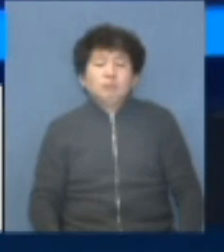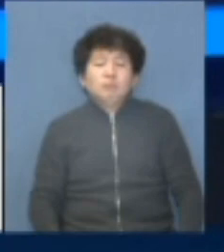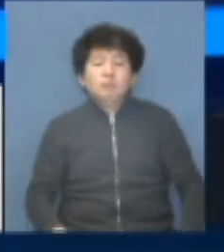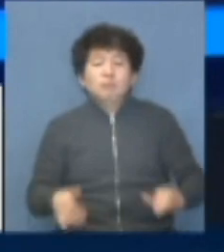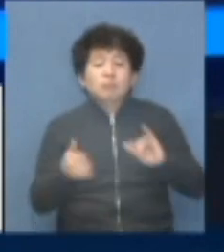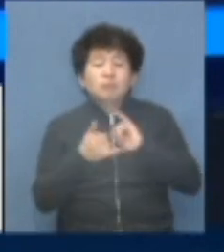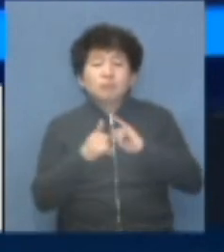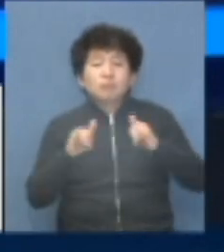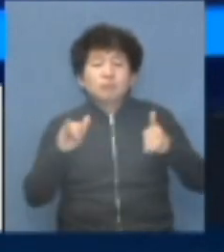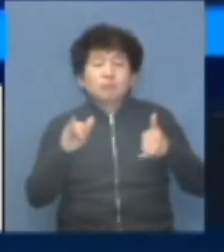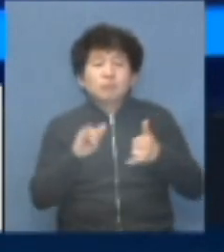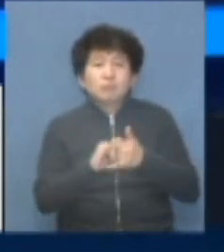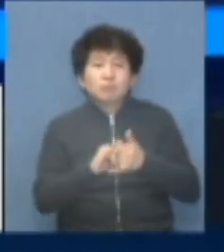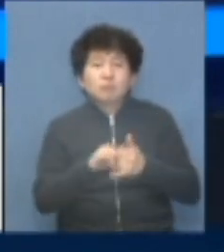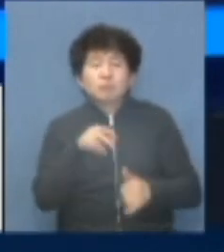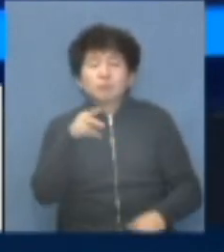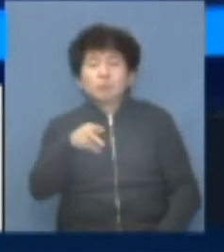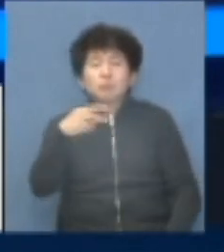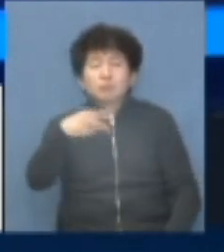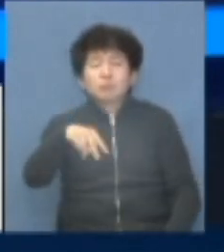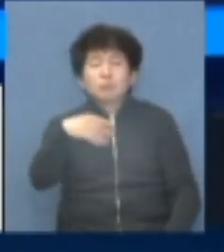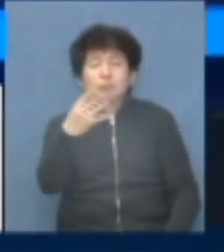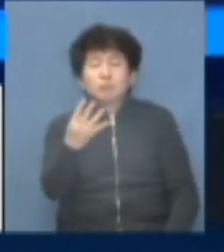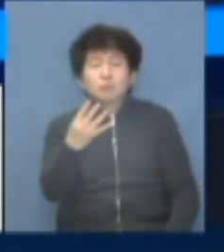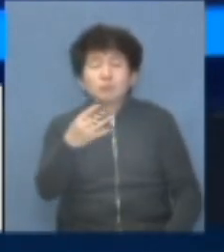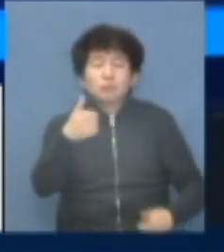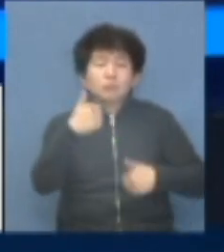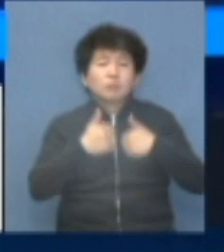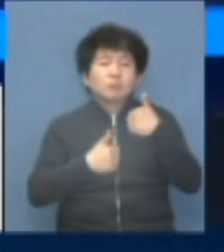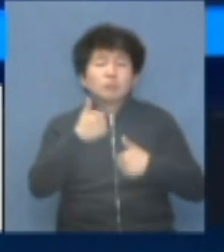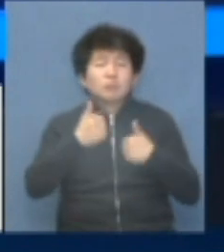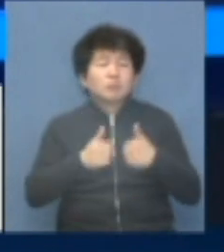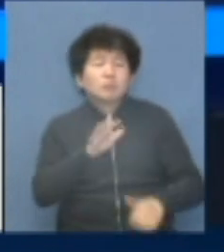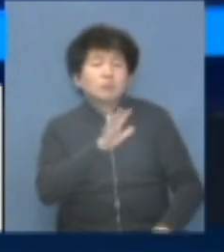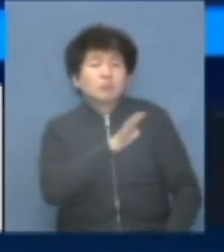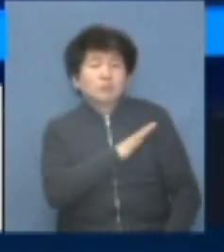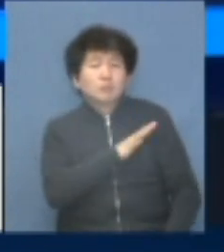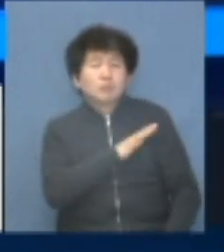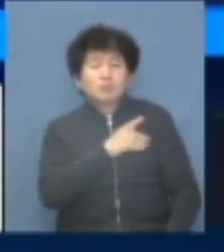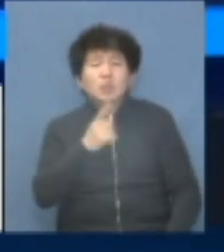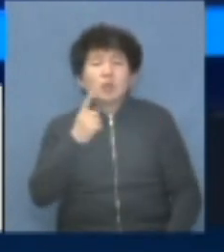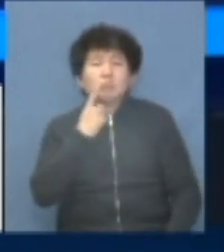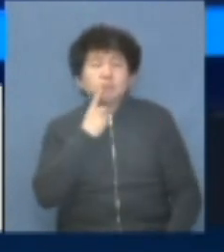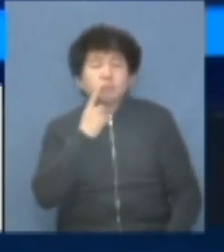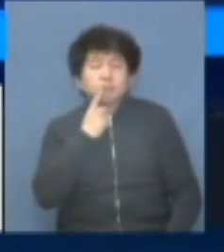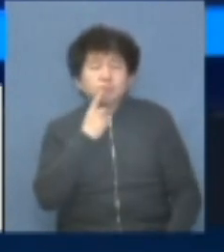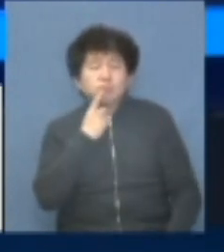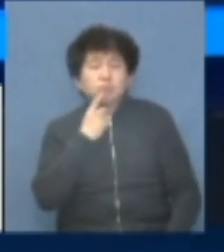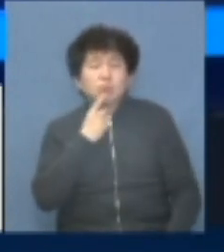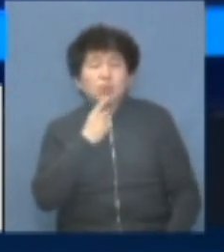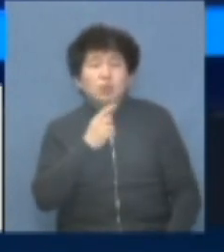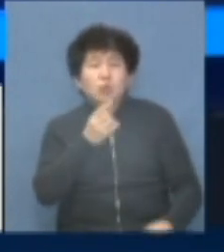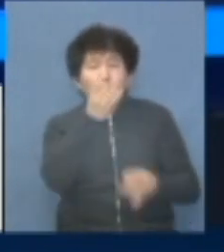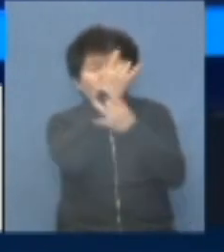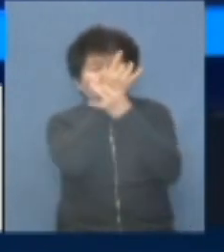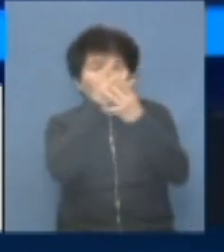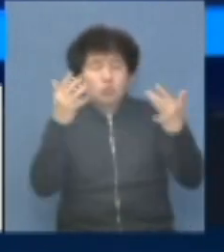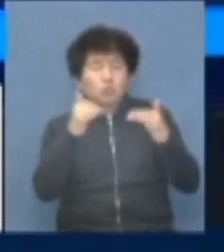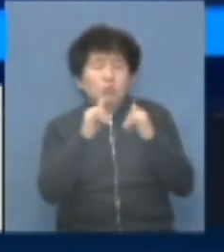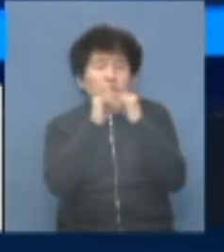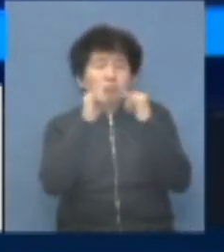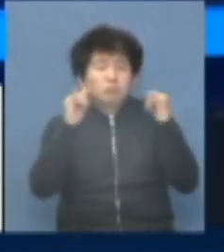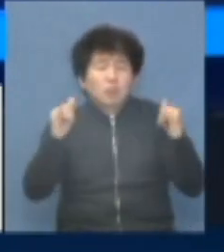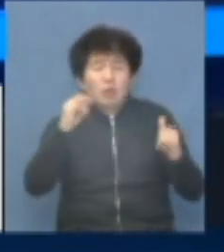Өскеменде тіл шебері 2024 облыстық байқау өтті. Шараның мақсаты тіл мәдениетін арттыру, үштілілікті насихаттау. Қазақ,